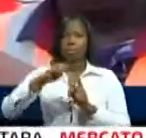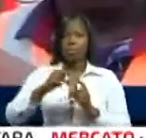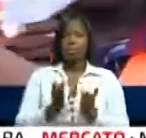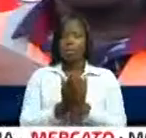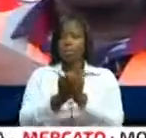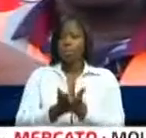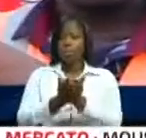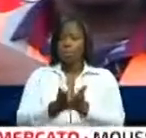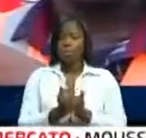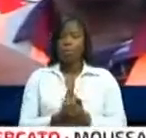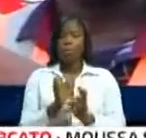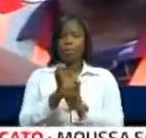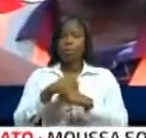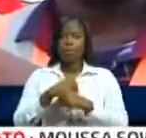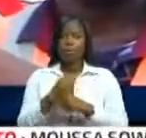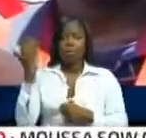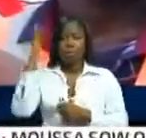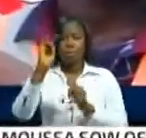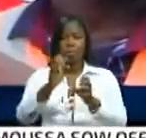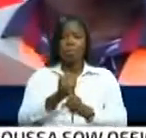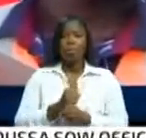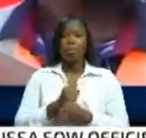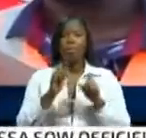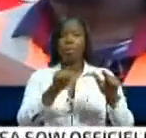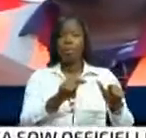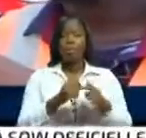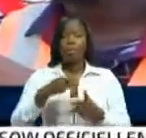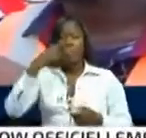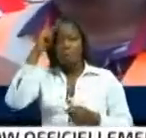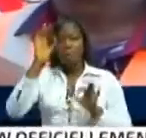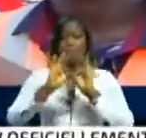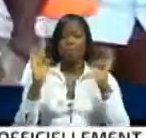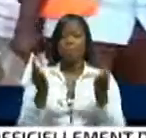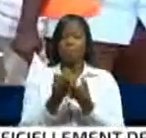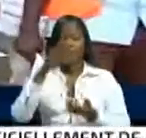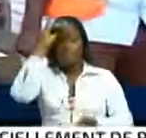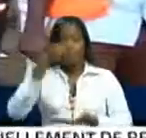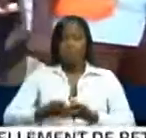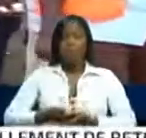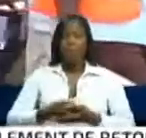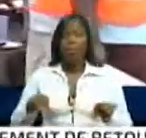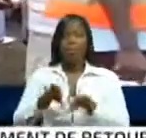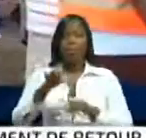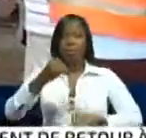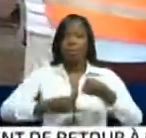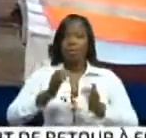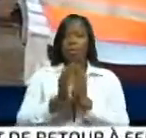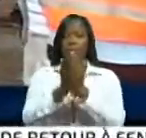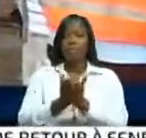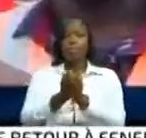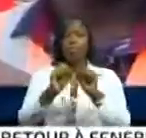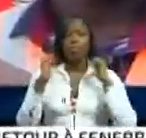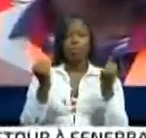surtout au niveau du point et il prendra le plus par an le famille leur fils c'est comme si le poids est une société